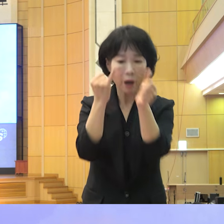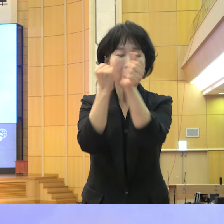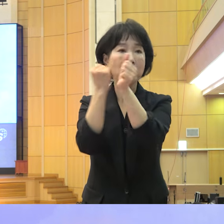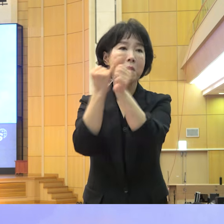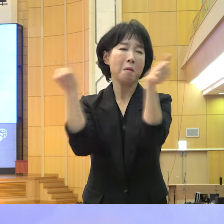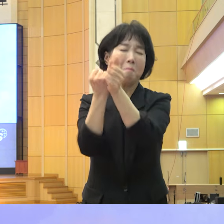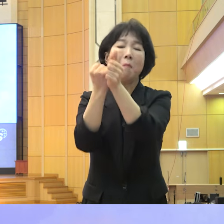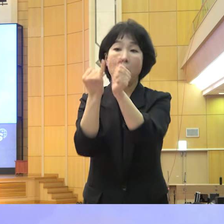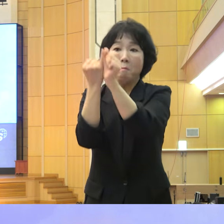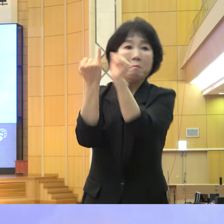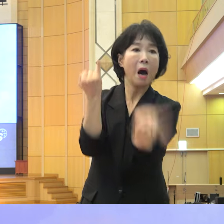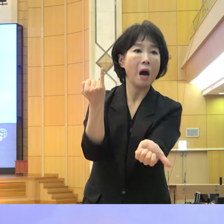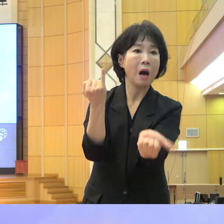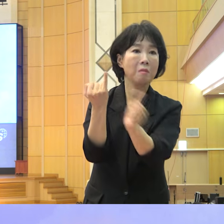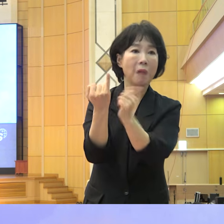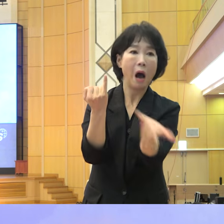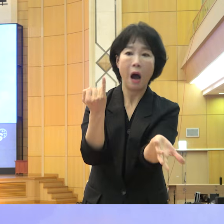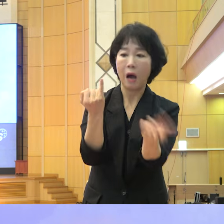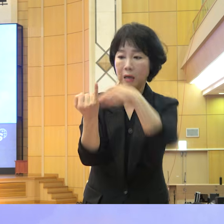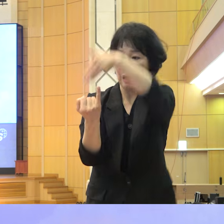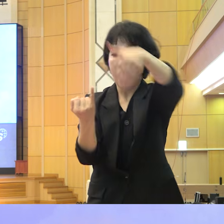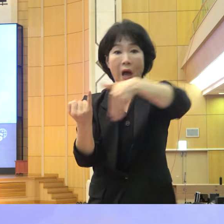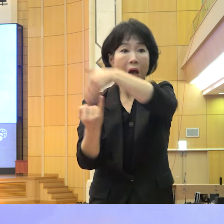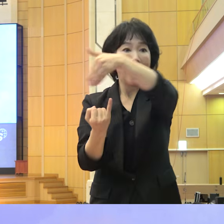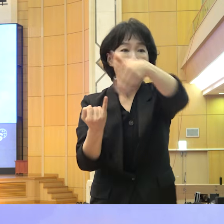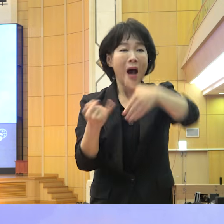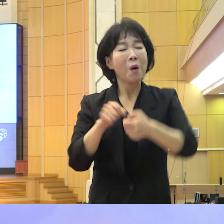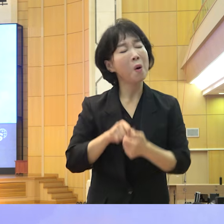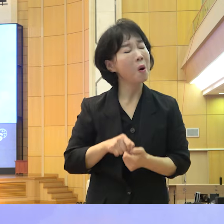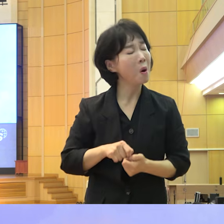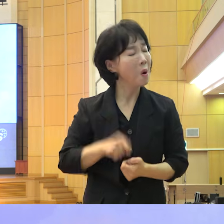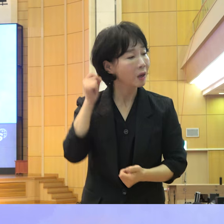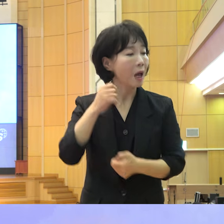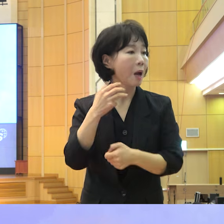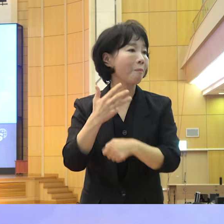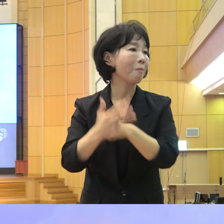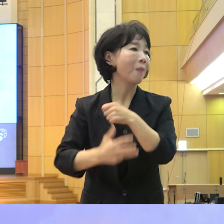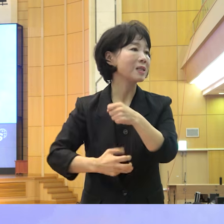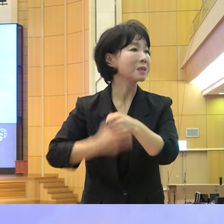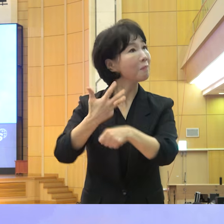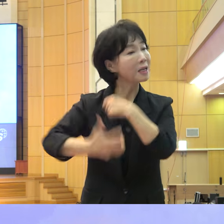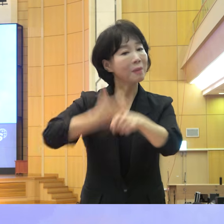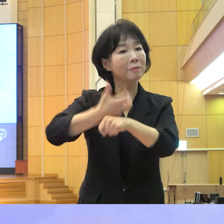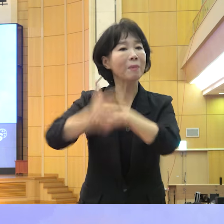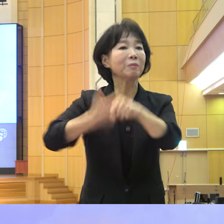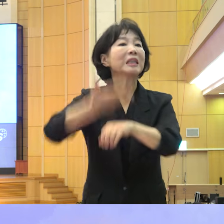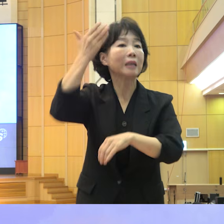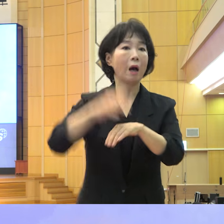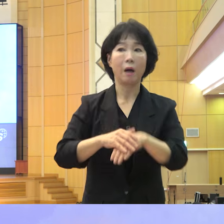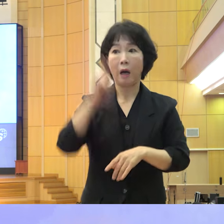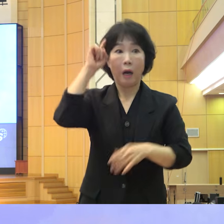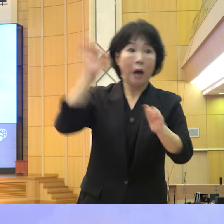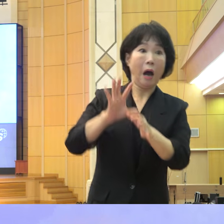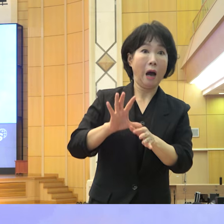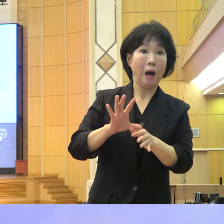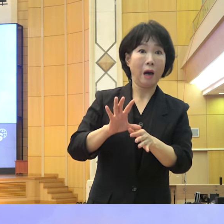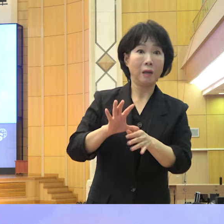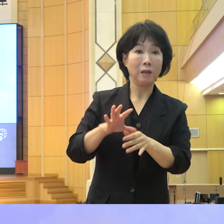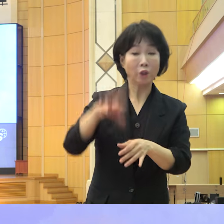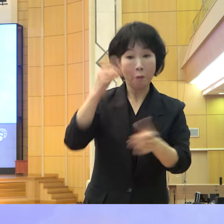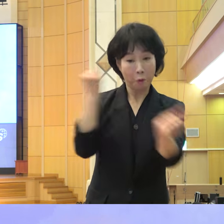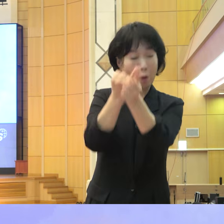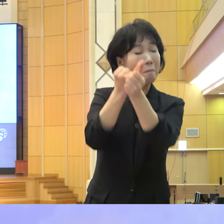지. 그럼 시집을 몇 살에 가는지는 모르지만 그냥 대충 예를 들어서 20살에 갔다 하더라도 과부된